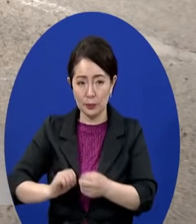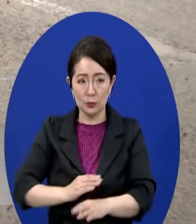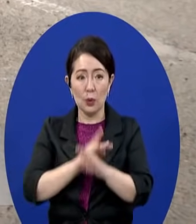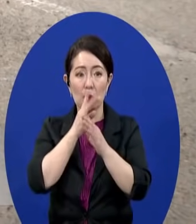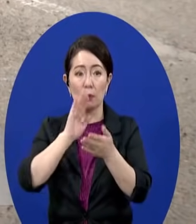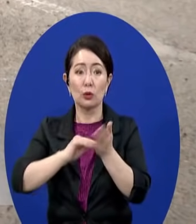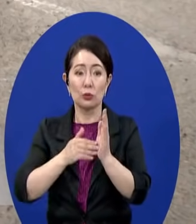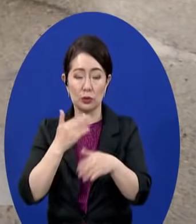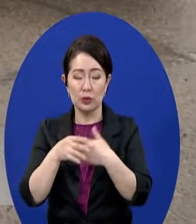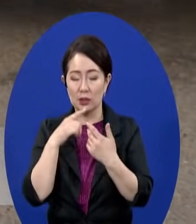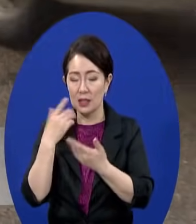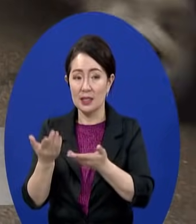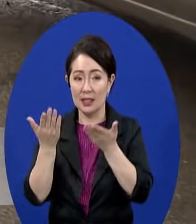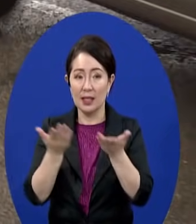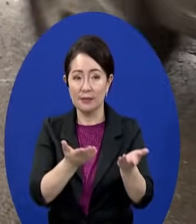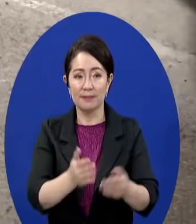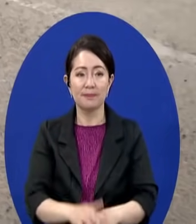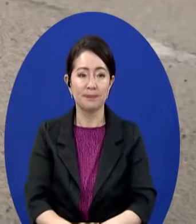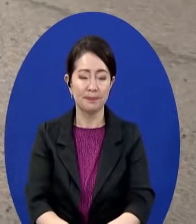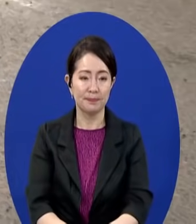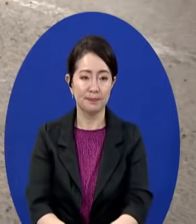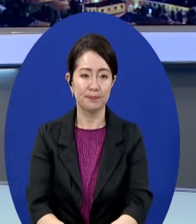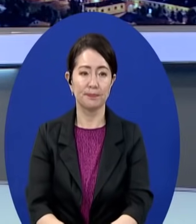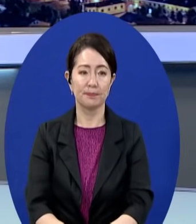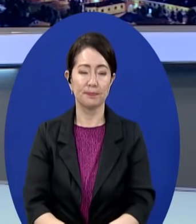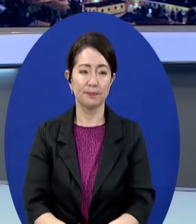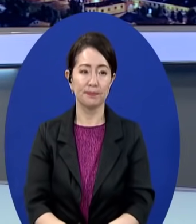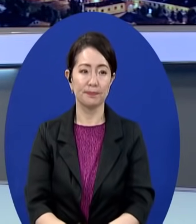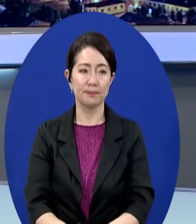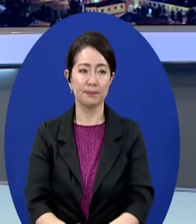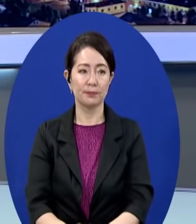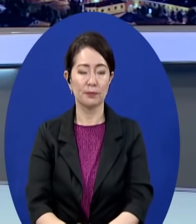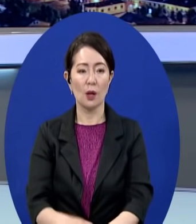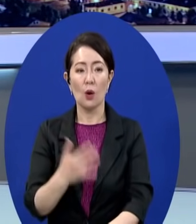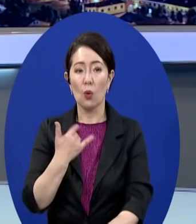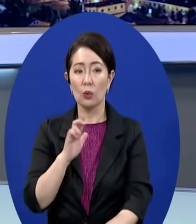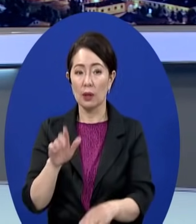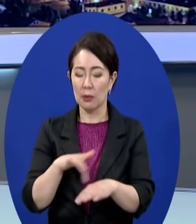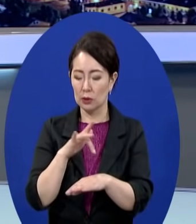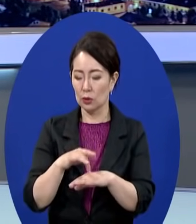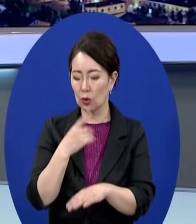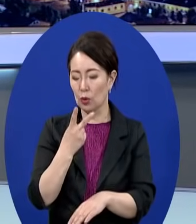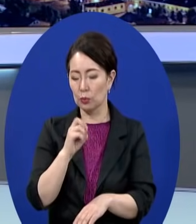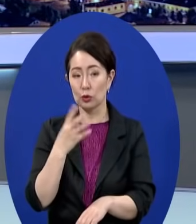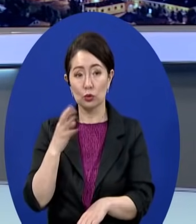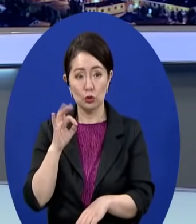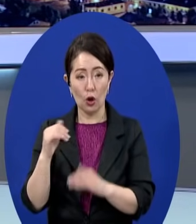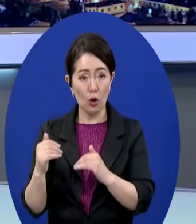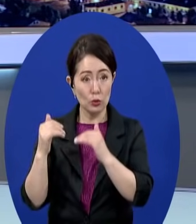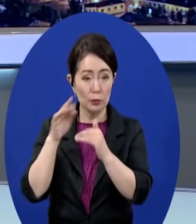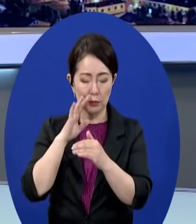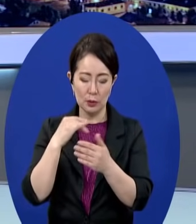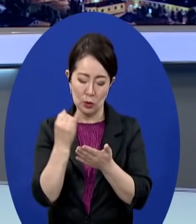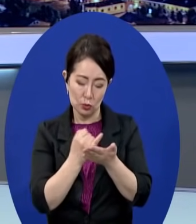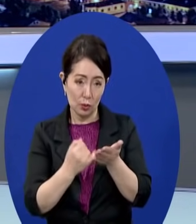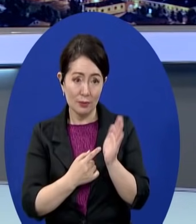хэлж байна. Улаанбаатар хотыг 2040 он хүртэл хөгжүүлэх ерөнхий зураглал